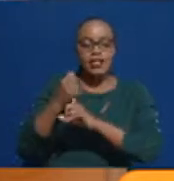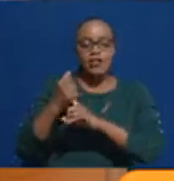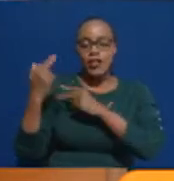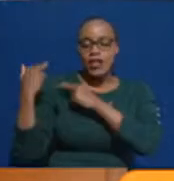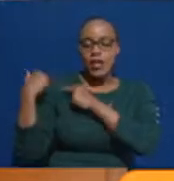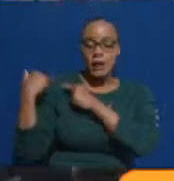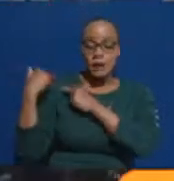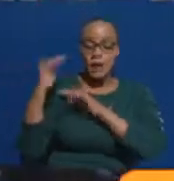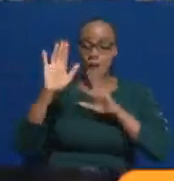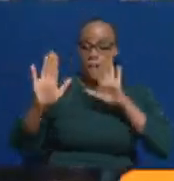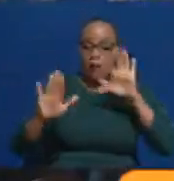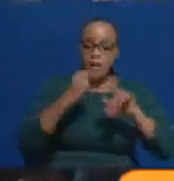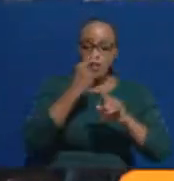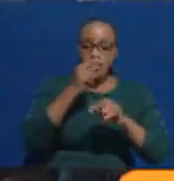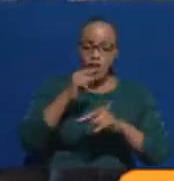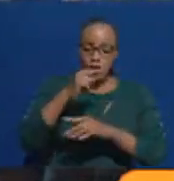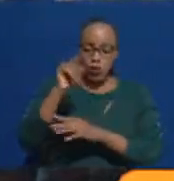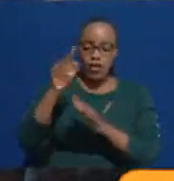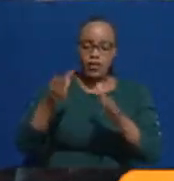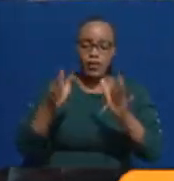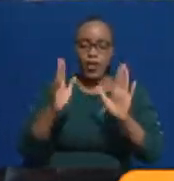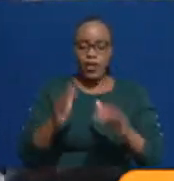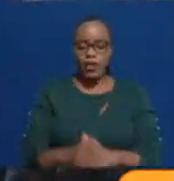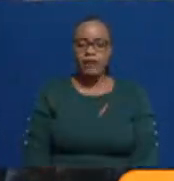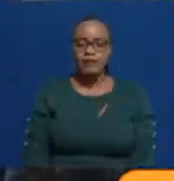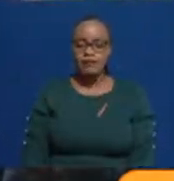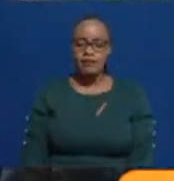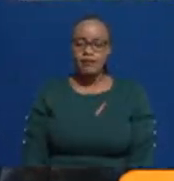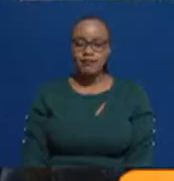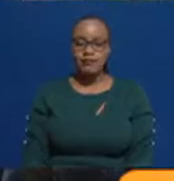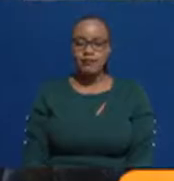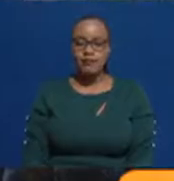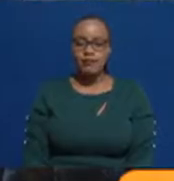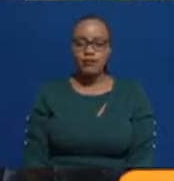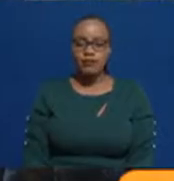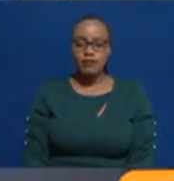majukumu yao ipasavyo. Mary Mwoki, Runinga ya Citizen.